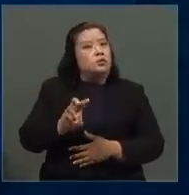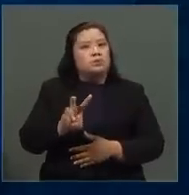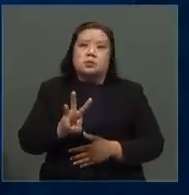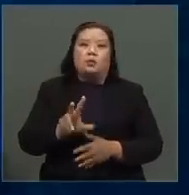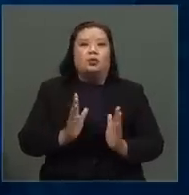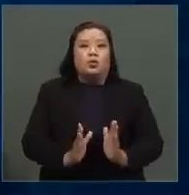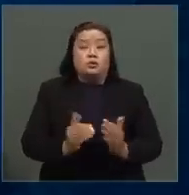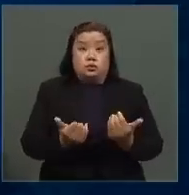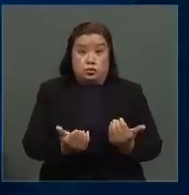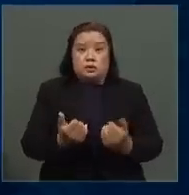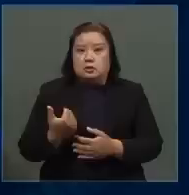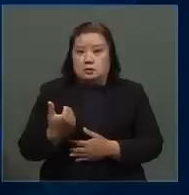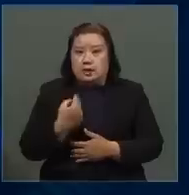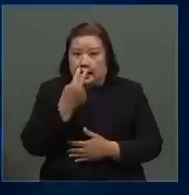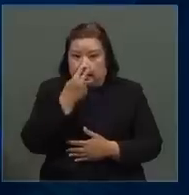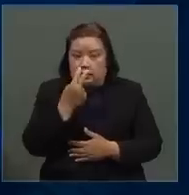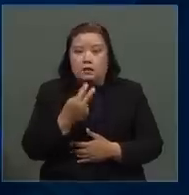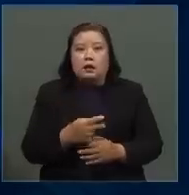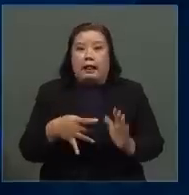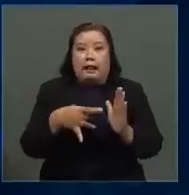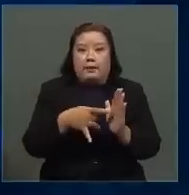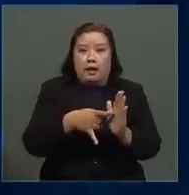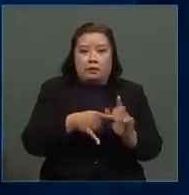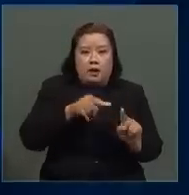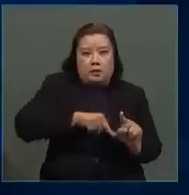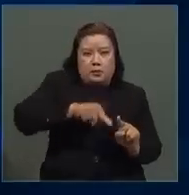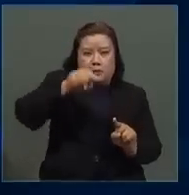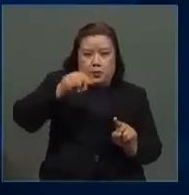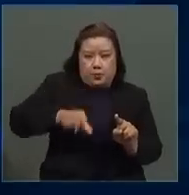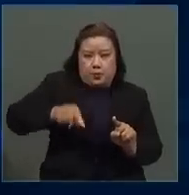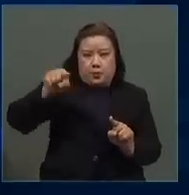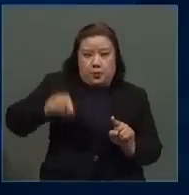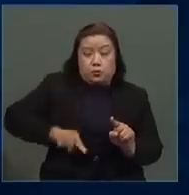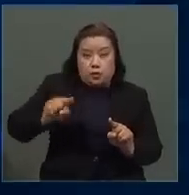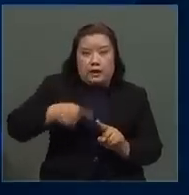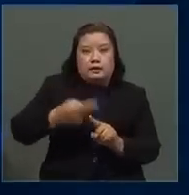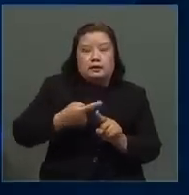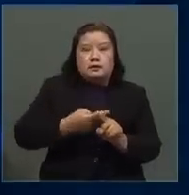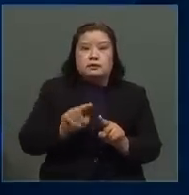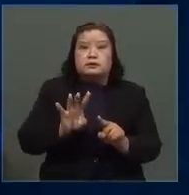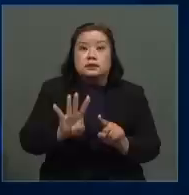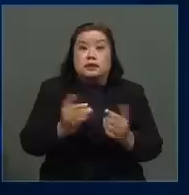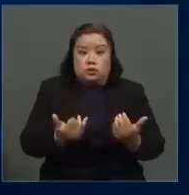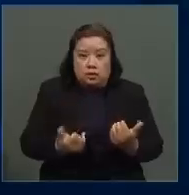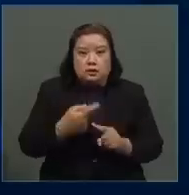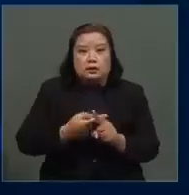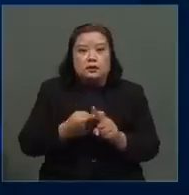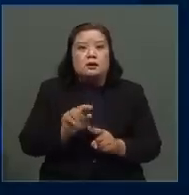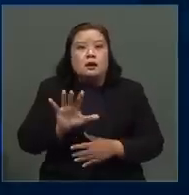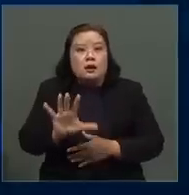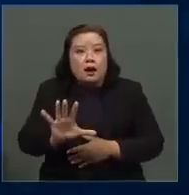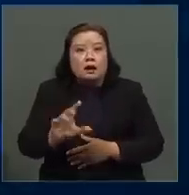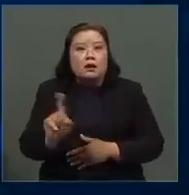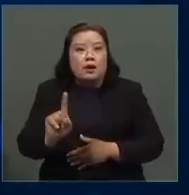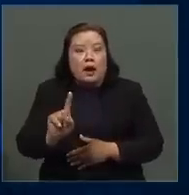มีมียอดแหลมในช่วงก่อนหน้านี้ก็คือช่วงปลายเมษายนตอนนี้ทิศทางพฤษภาคมดูเหมือนว่า